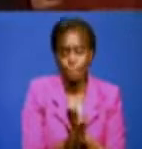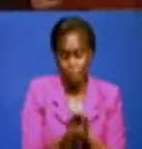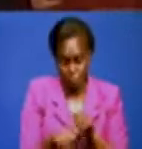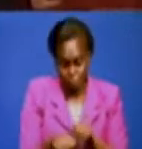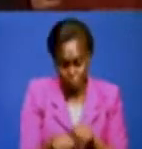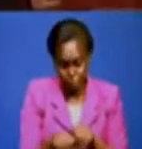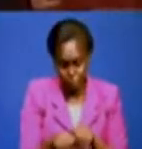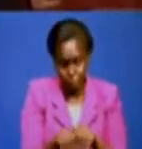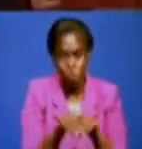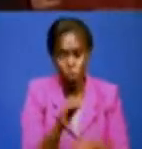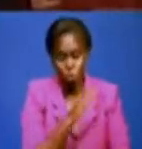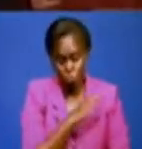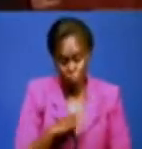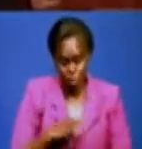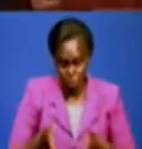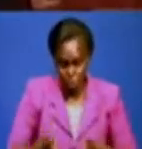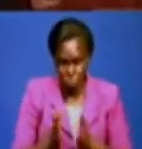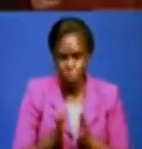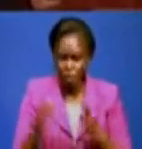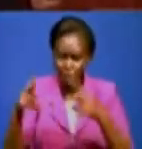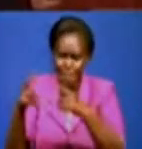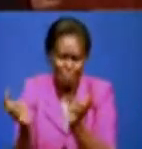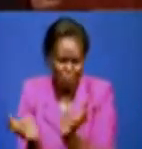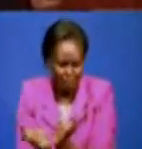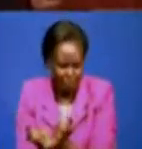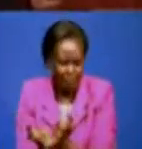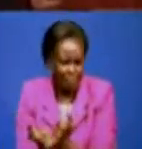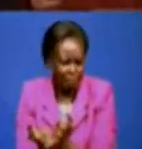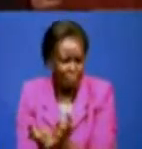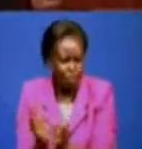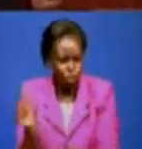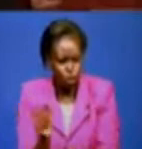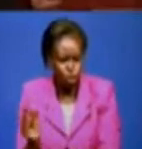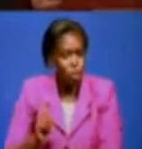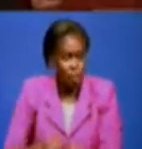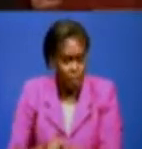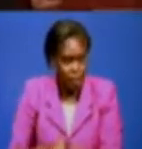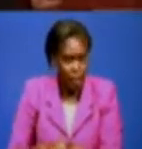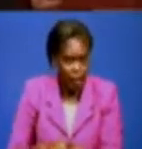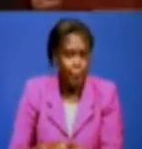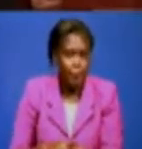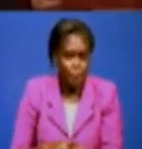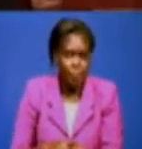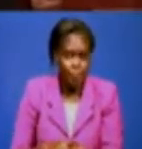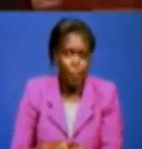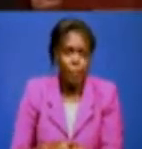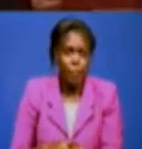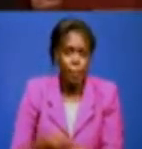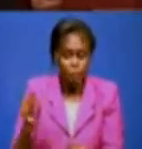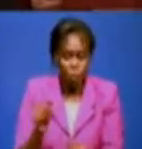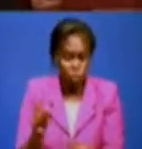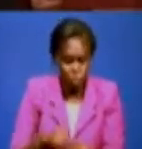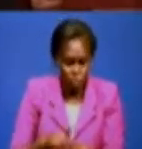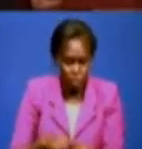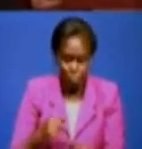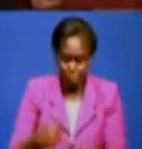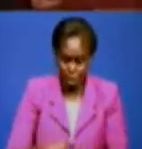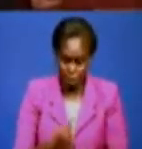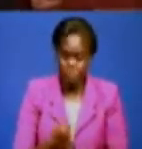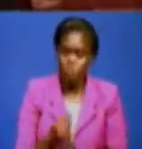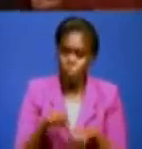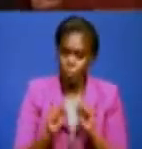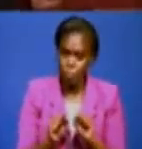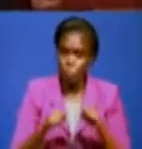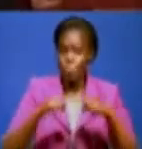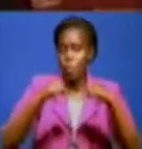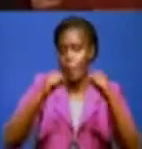kamati ya bunge la Senate, itakuwa ni muda kidogo sana ambapo tunaweza kuchukua nafasi hiyo kwa sisi